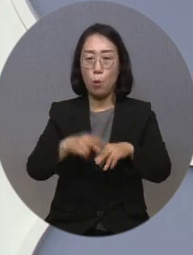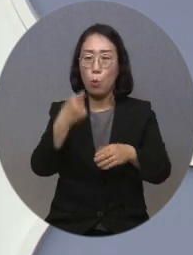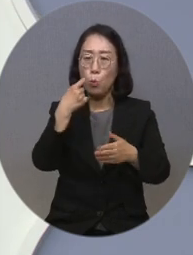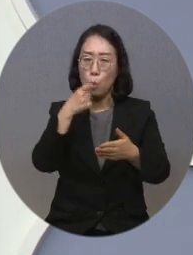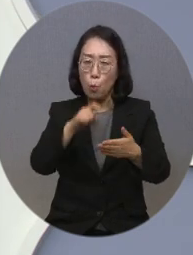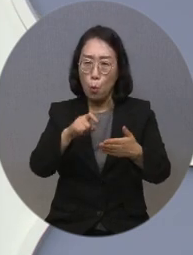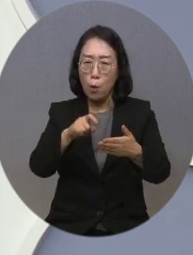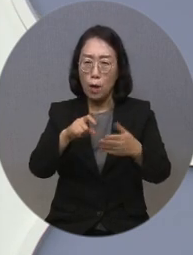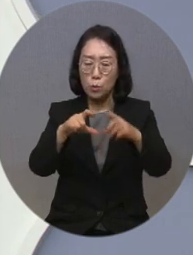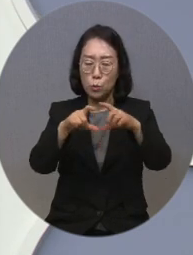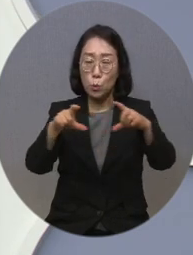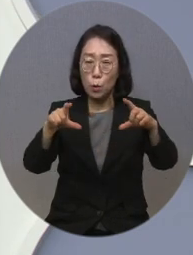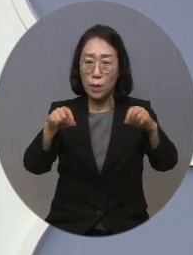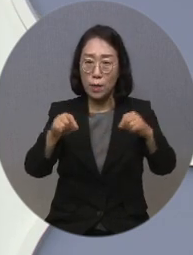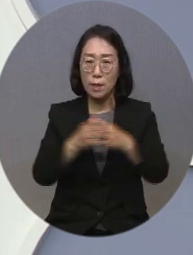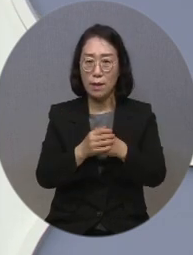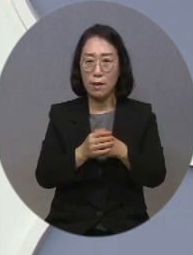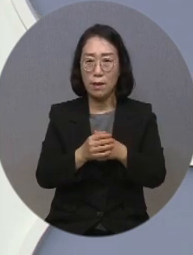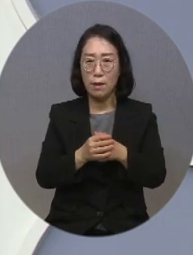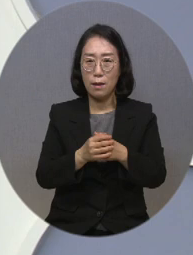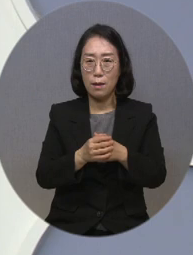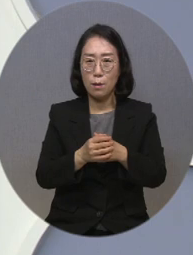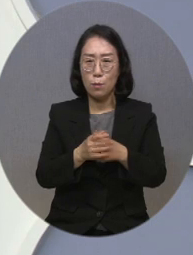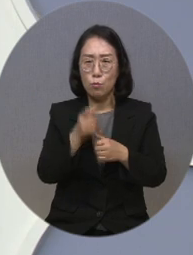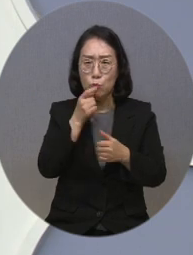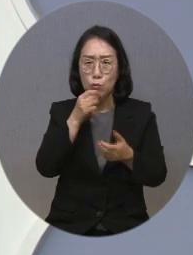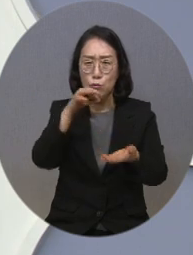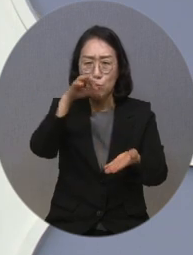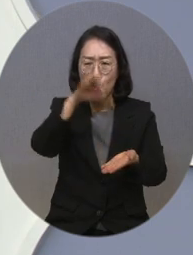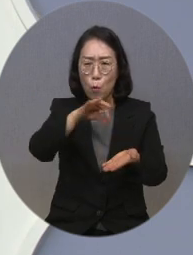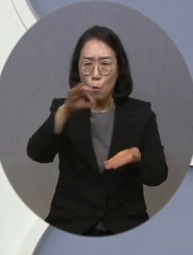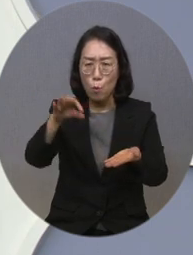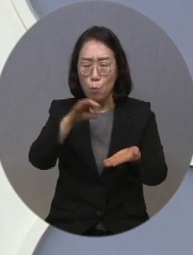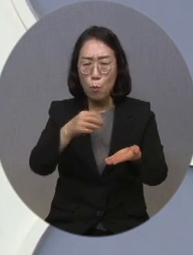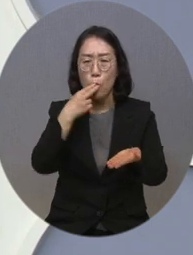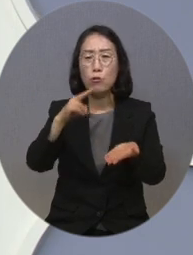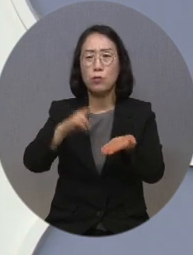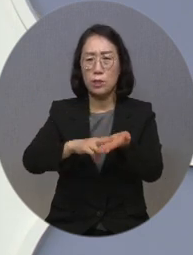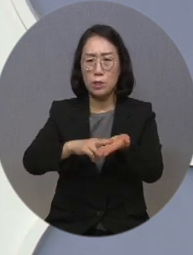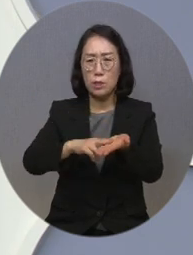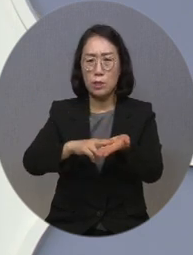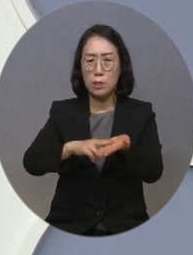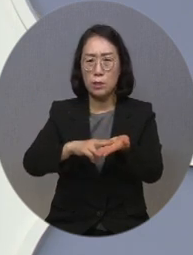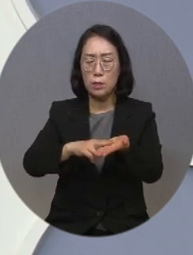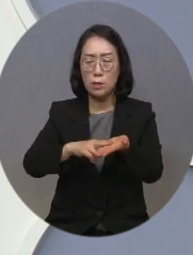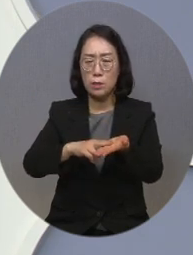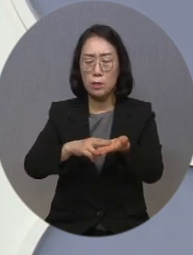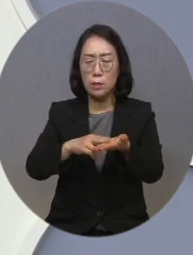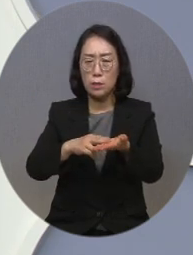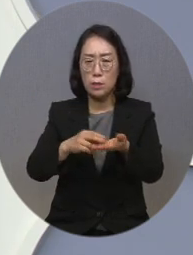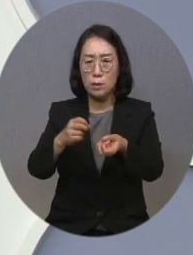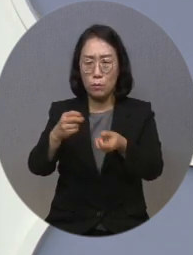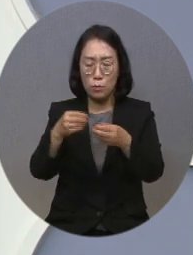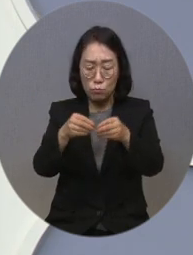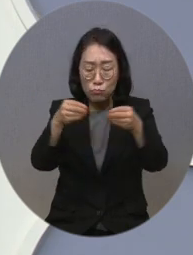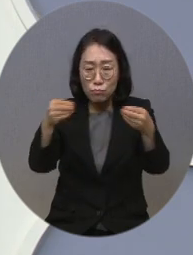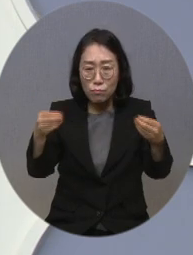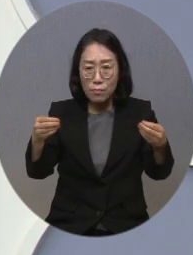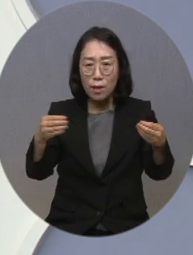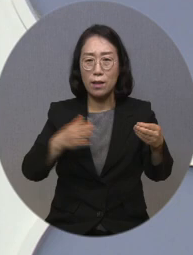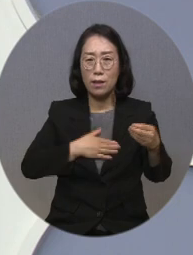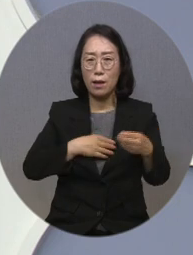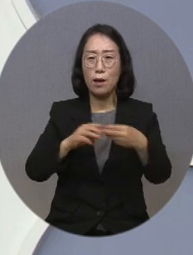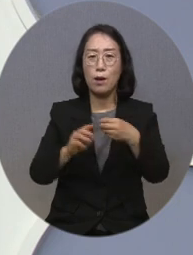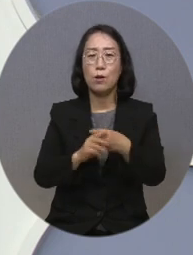쳐져 있는 종이인데 물방울도 이렇게 떨어져 있고 그 편지가 와 있어요. 그래서 제가 그걸 읽어봤더니 자기가